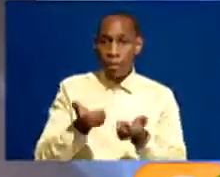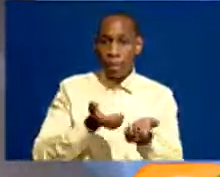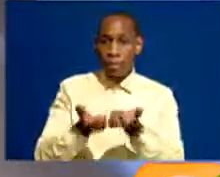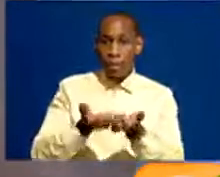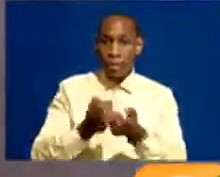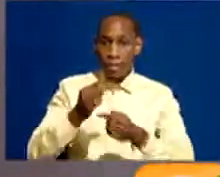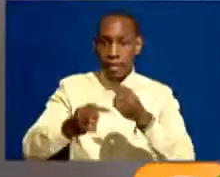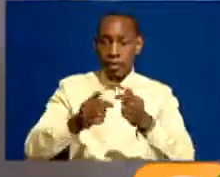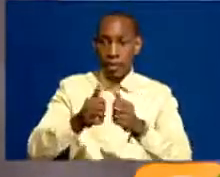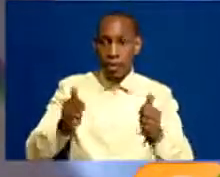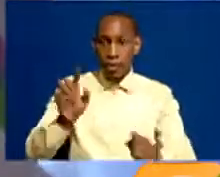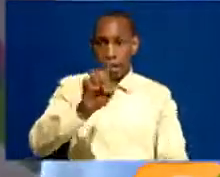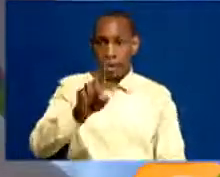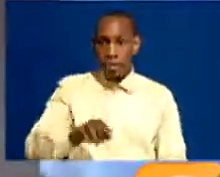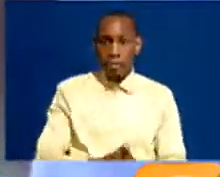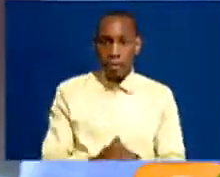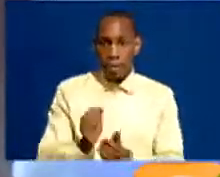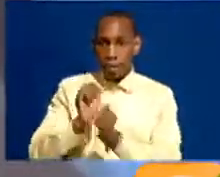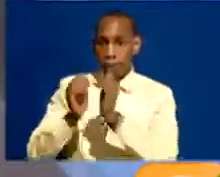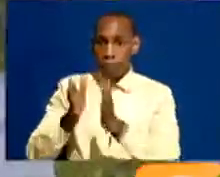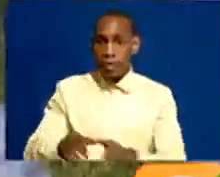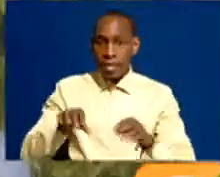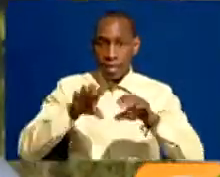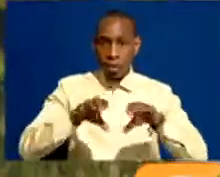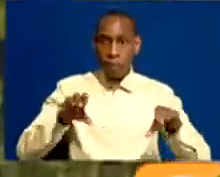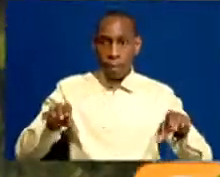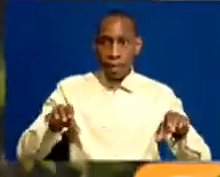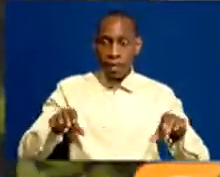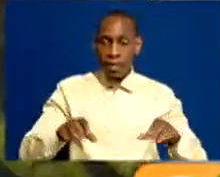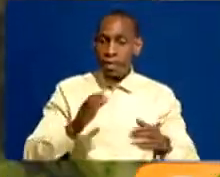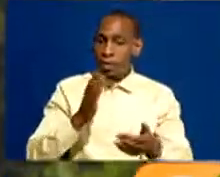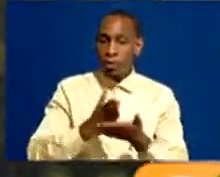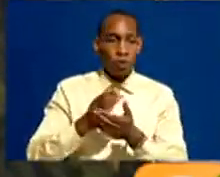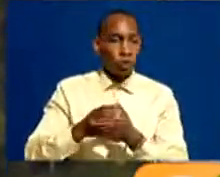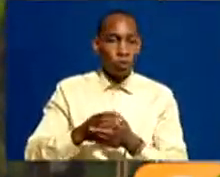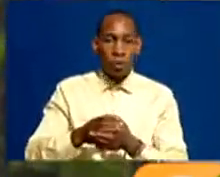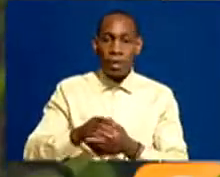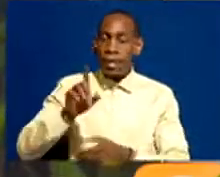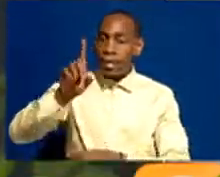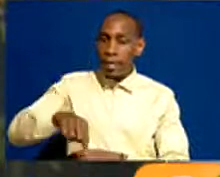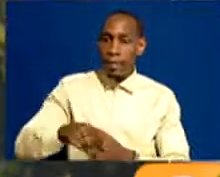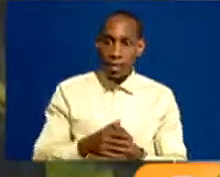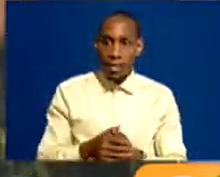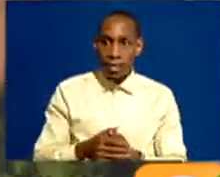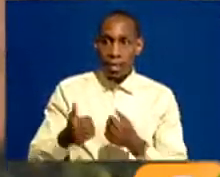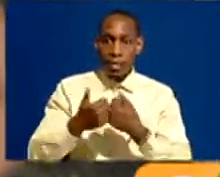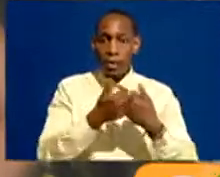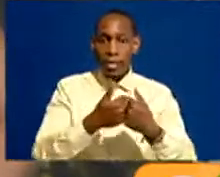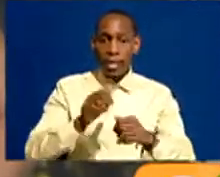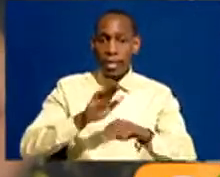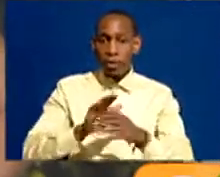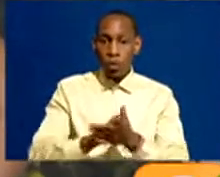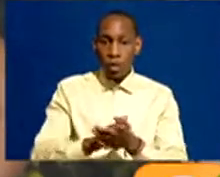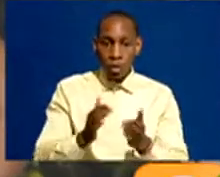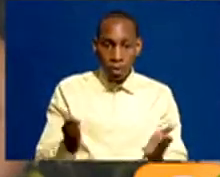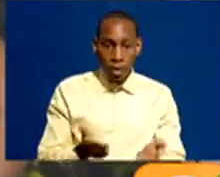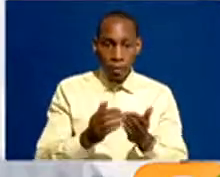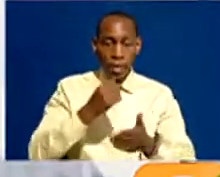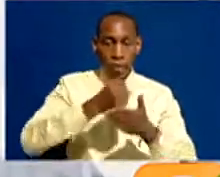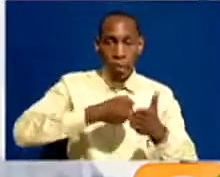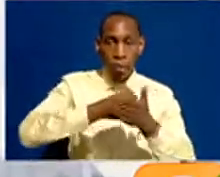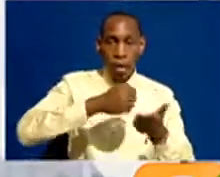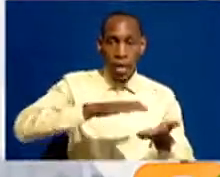bado inaendelea vizuri? Competitors wakiwa kwa soko hawa lazima wakue. Jua kikuwa hizo ni changamoto nzuri, watafanya wewe ufanye bidii